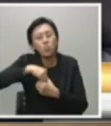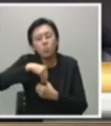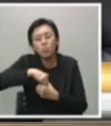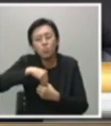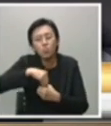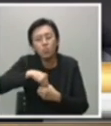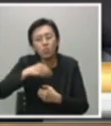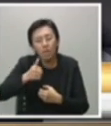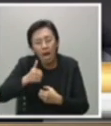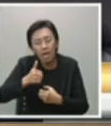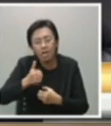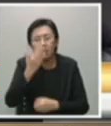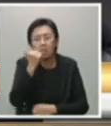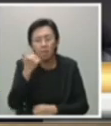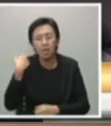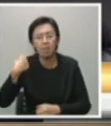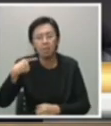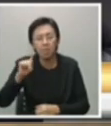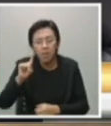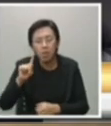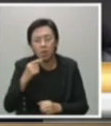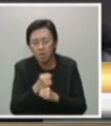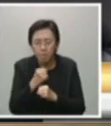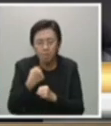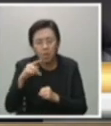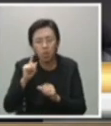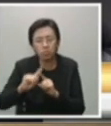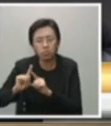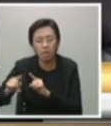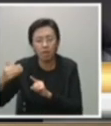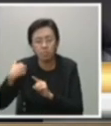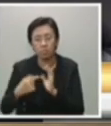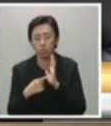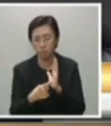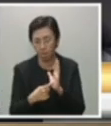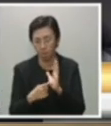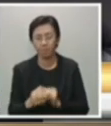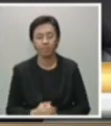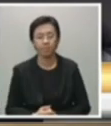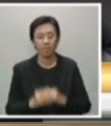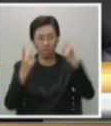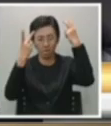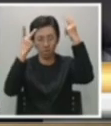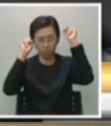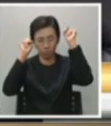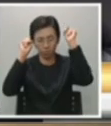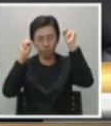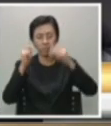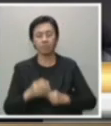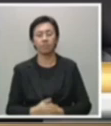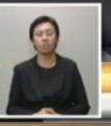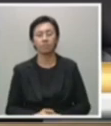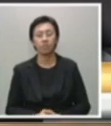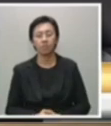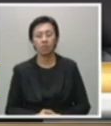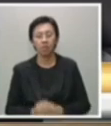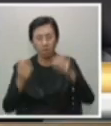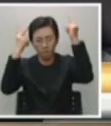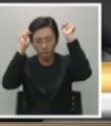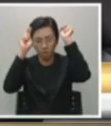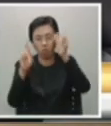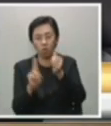เพราะถือว่าทำคุณประโยชน์ให้กับประเทศชาติตัวอย่างเช่นนายกรัฐมนตรีรองนายกรัฐม